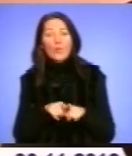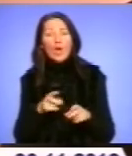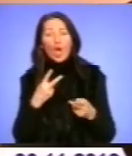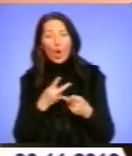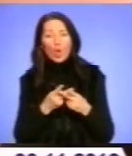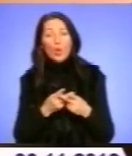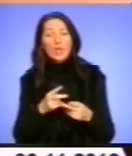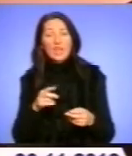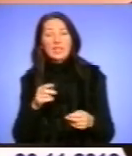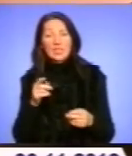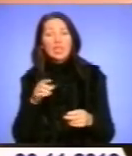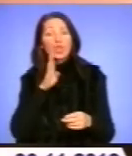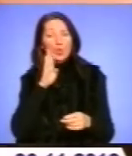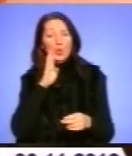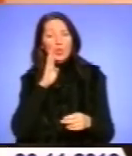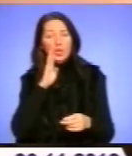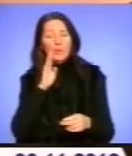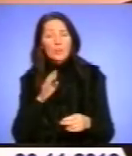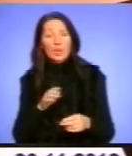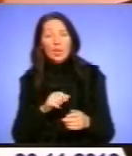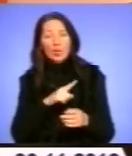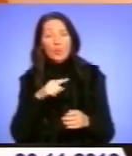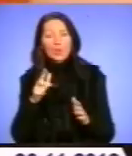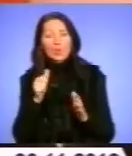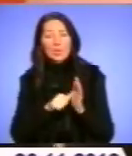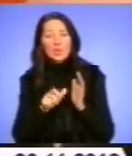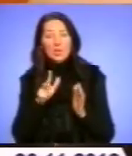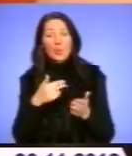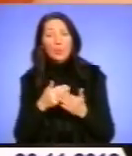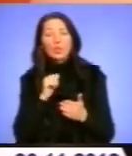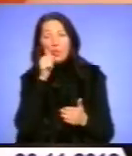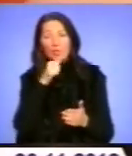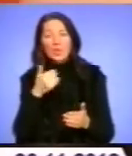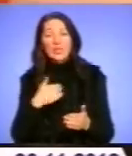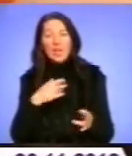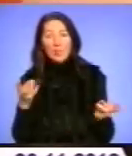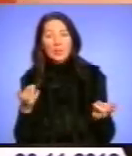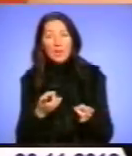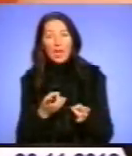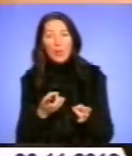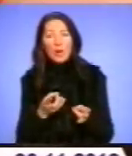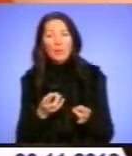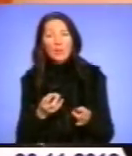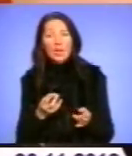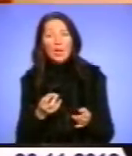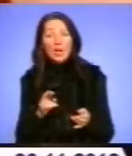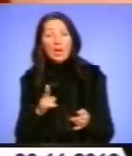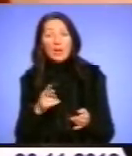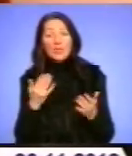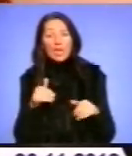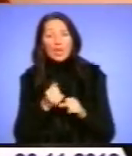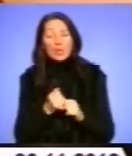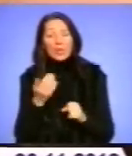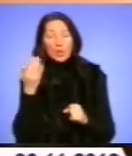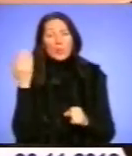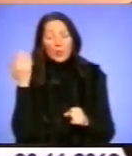Тараска 63. От. Вже Володимир доповідав, що приблизно в рік нам треба, ми розробили вже такі